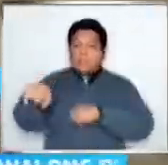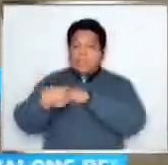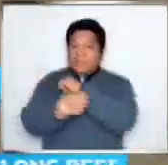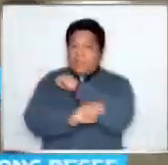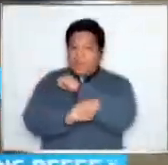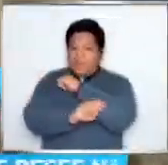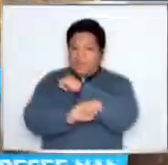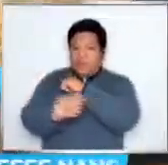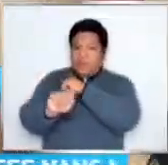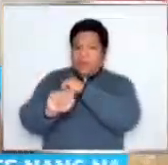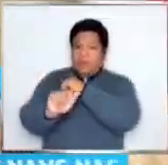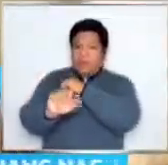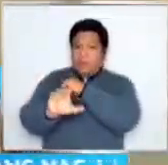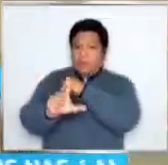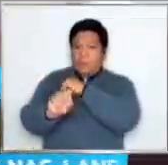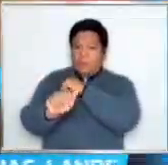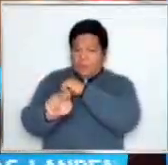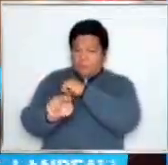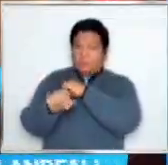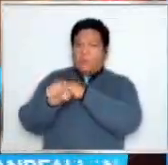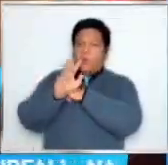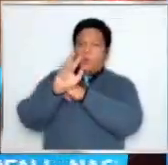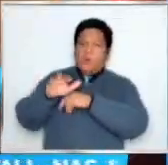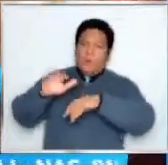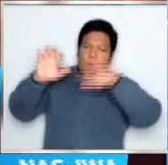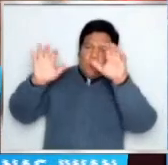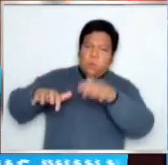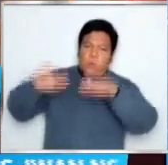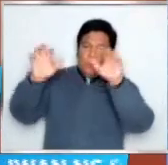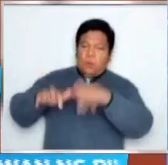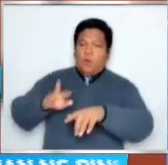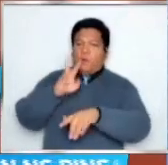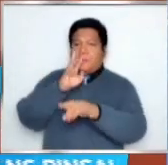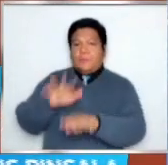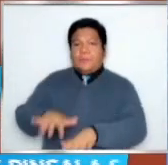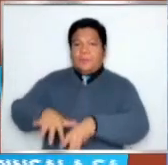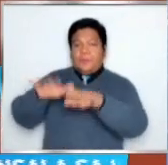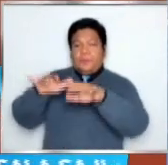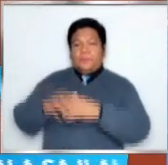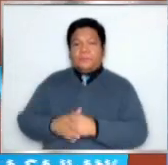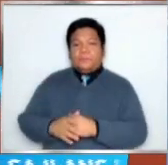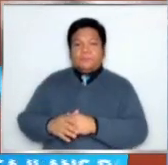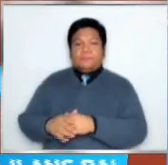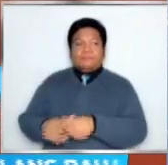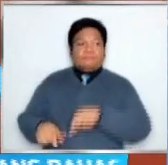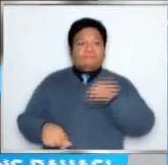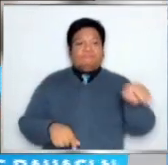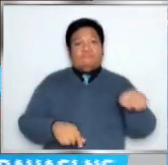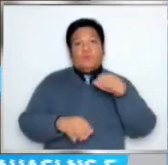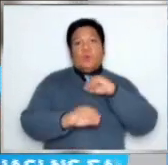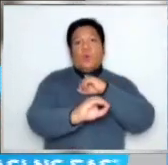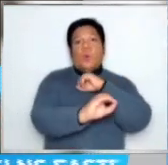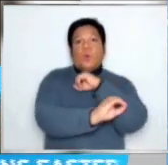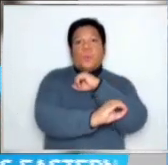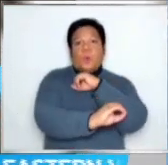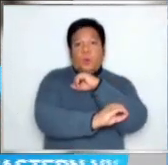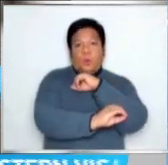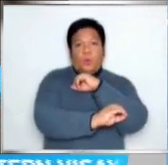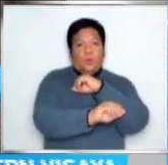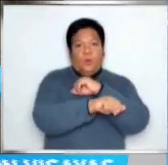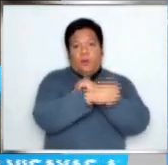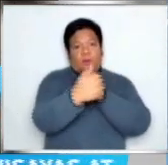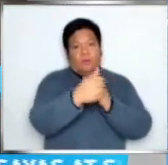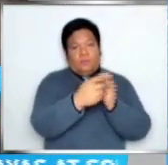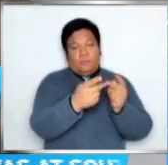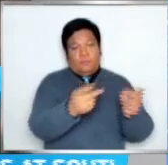baha sa ilang kalsada. Sa Ormoc naman, 60 residente ng Barangay San Isidro ang inilikas